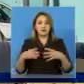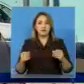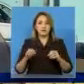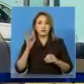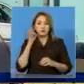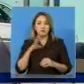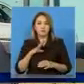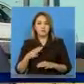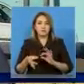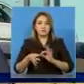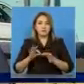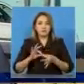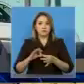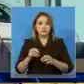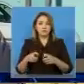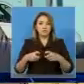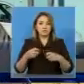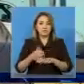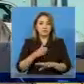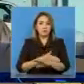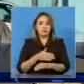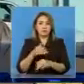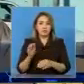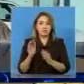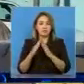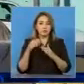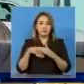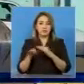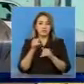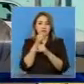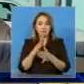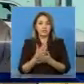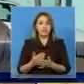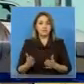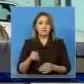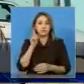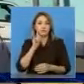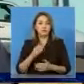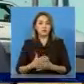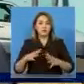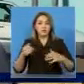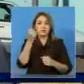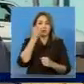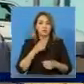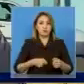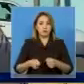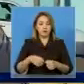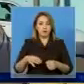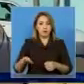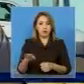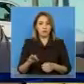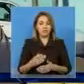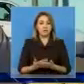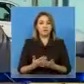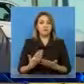сложно. Без резиновых сапог из дома выйти не могли. Сейчас везде асфальт, очень удобно. Огромная благодарность руководству области и